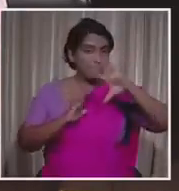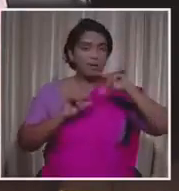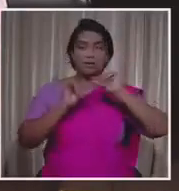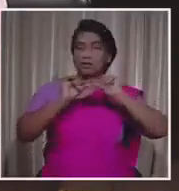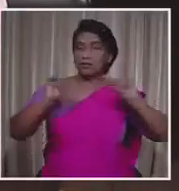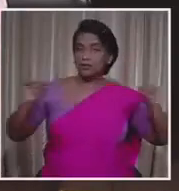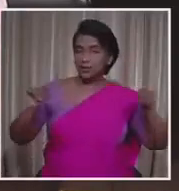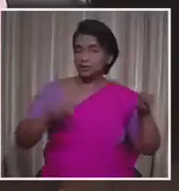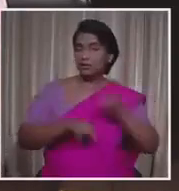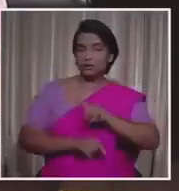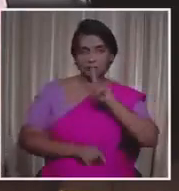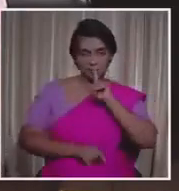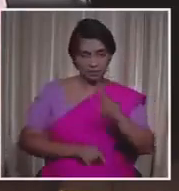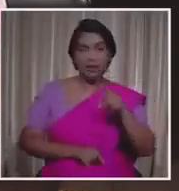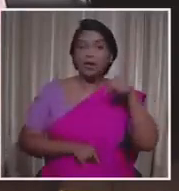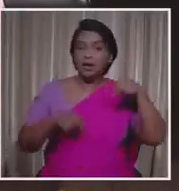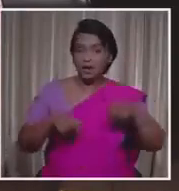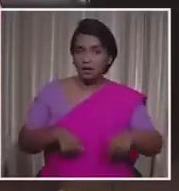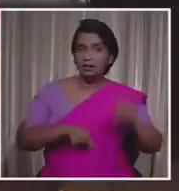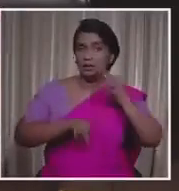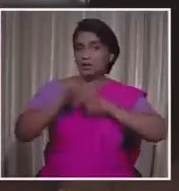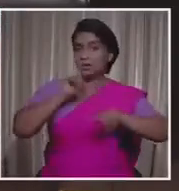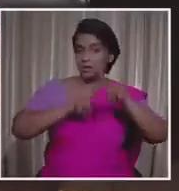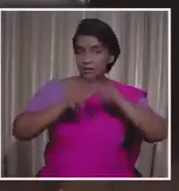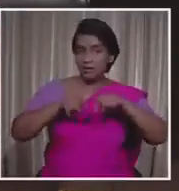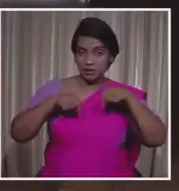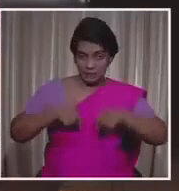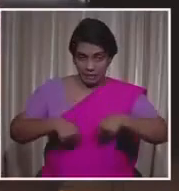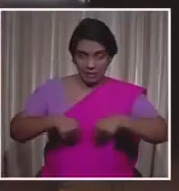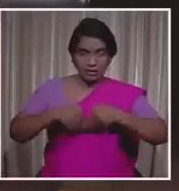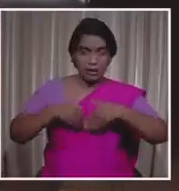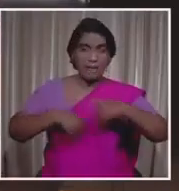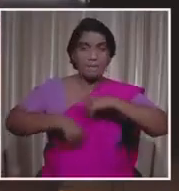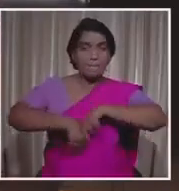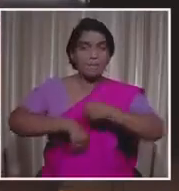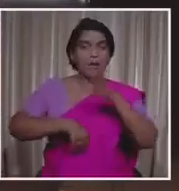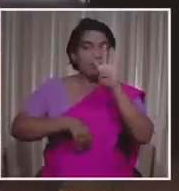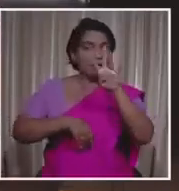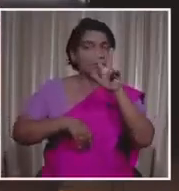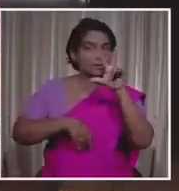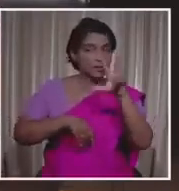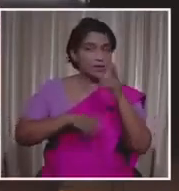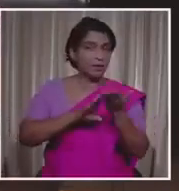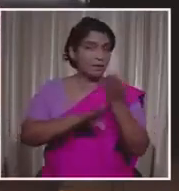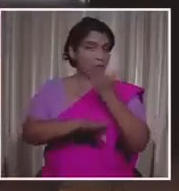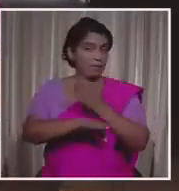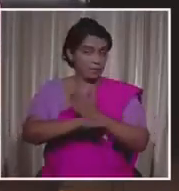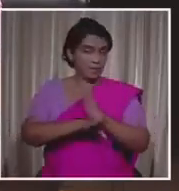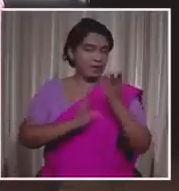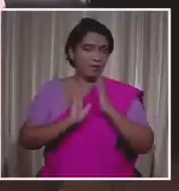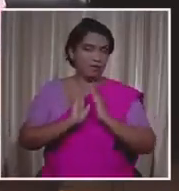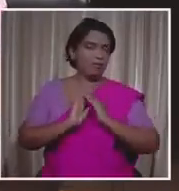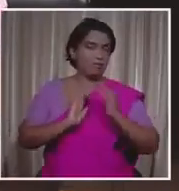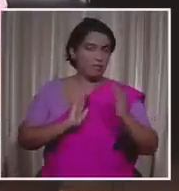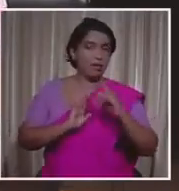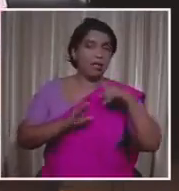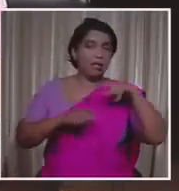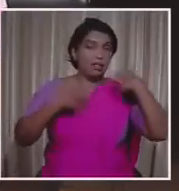වගන්තිය ප්‍රකාරව අද රැස්වීමේ දින සිට පැය 48කට කලින් නොවන්නා වූ සහ